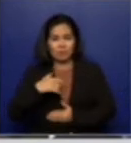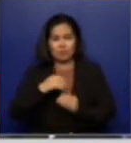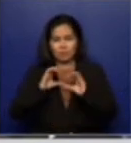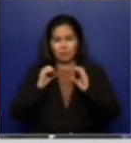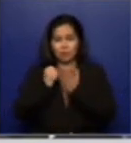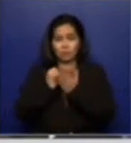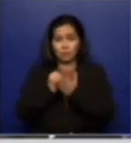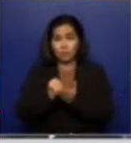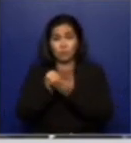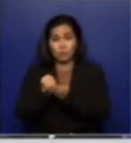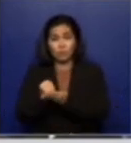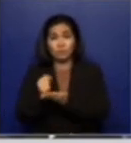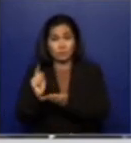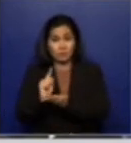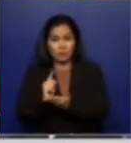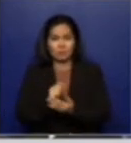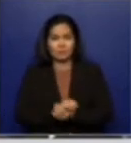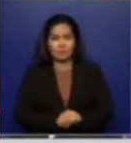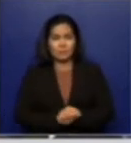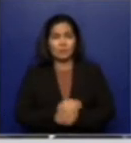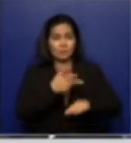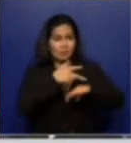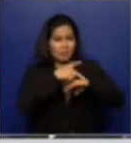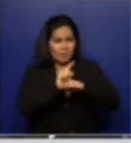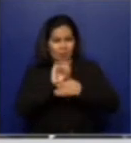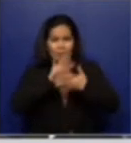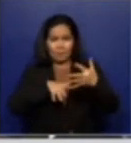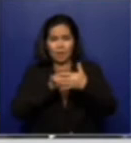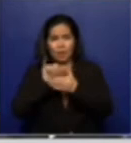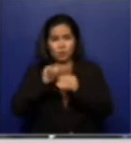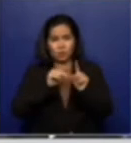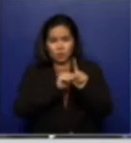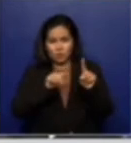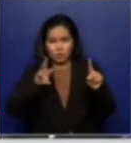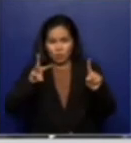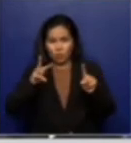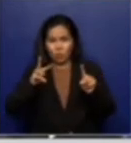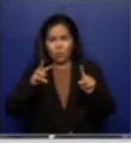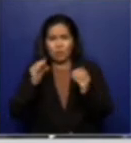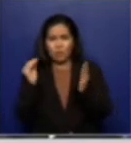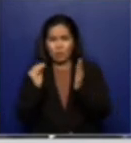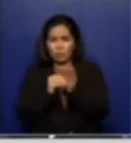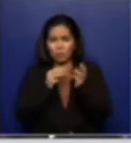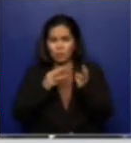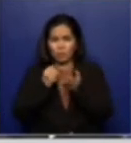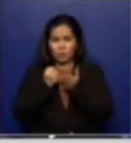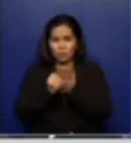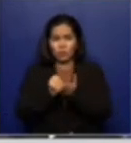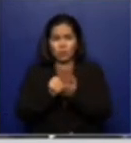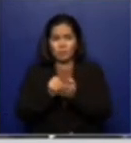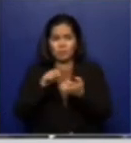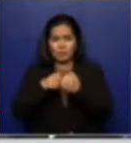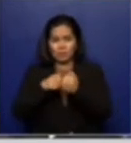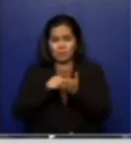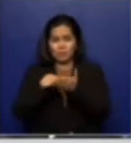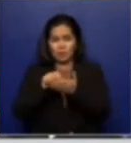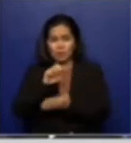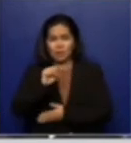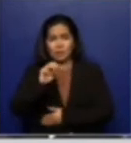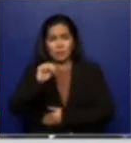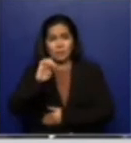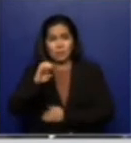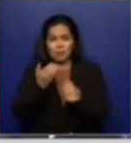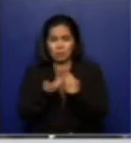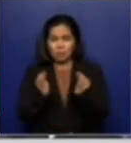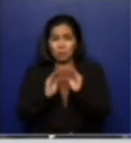ครับยุทธศาสตร์6ด้านไม่มีการพูดถึงแต่อย่างใดในการแก้ไขปัญหาระยะยาวการ